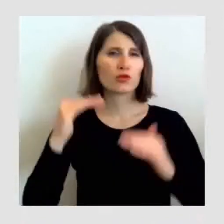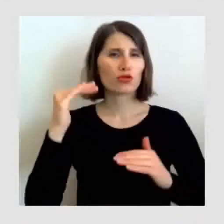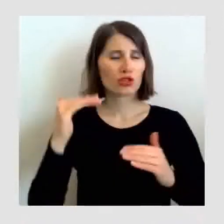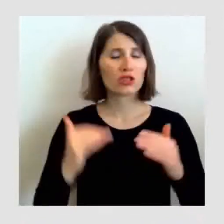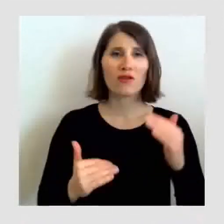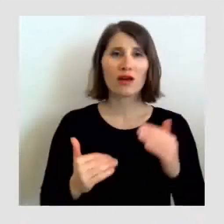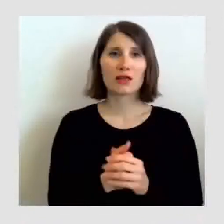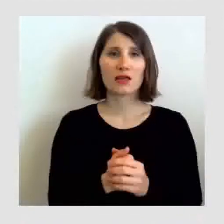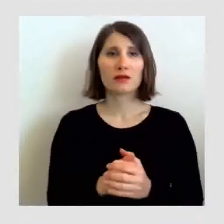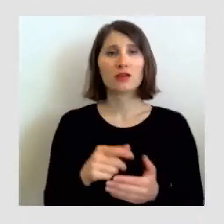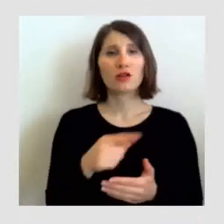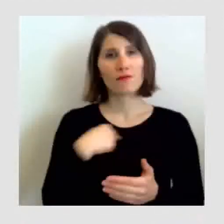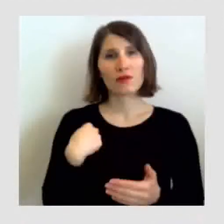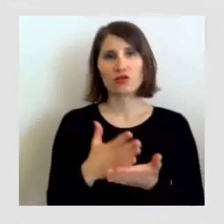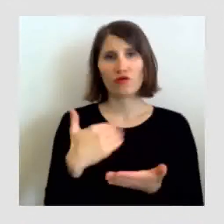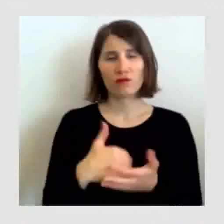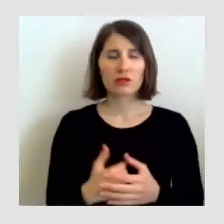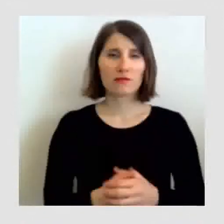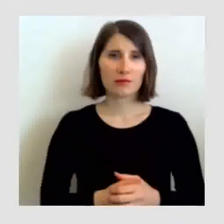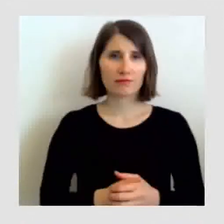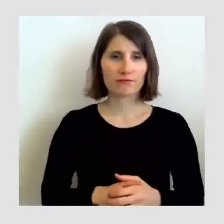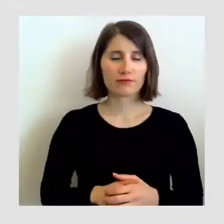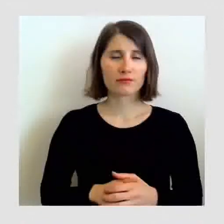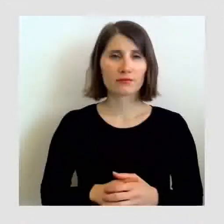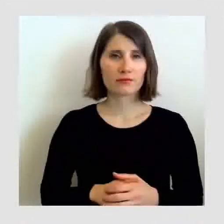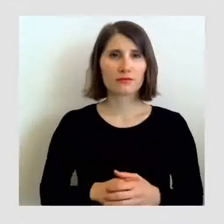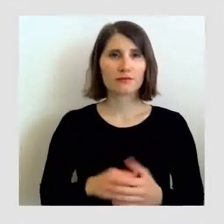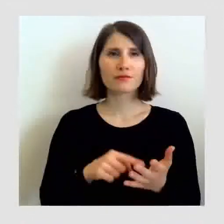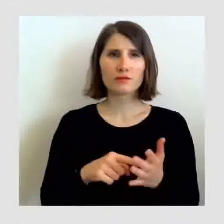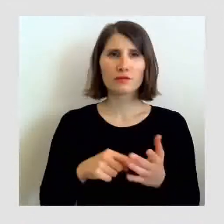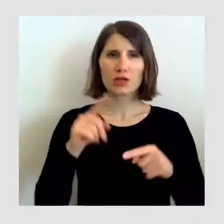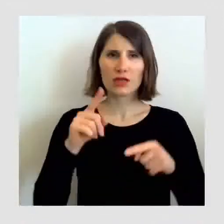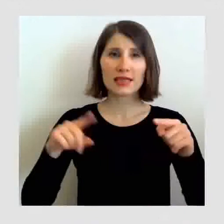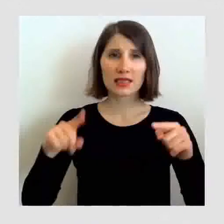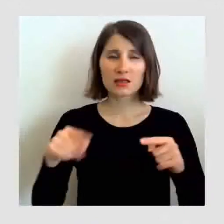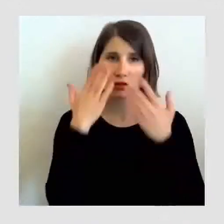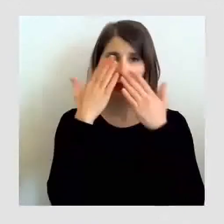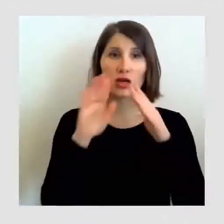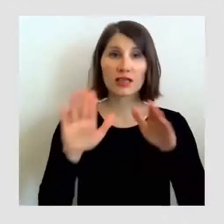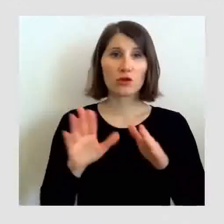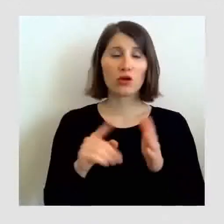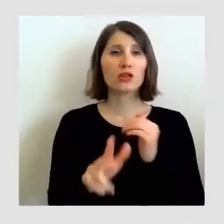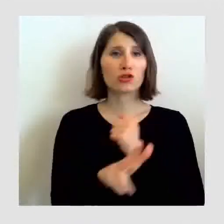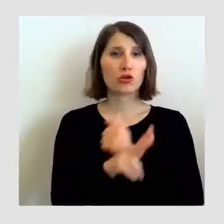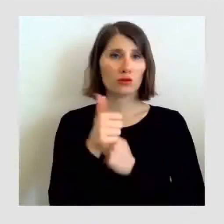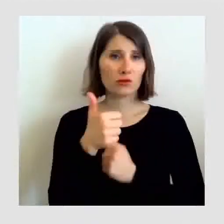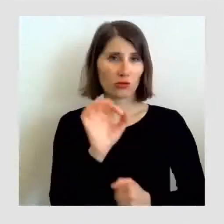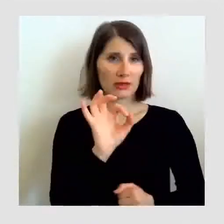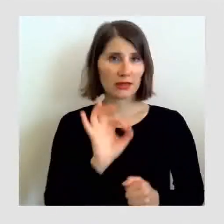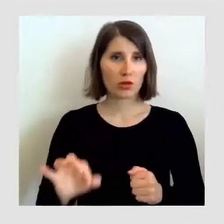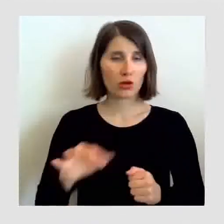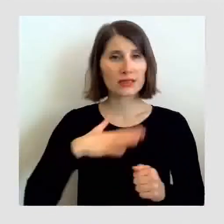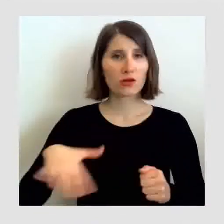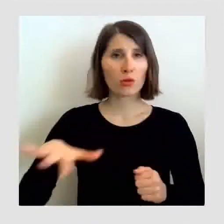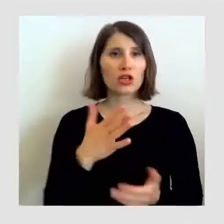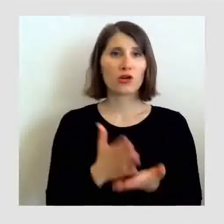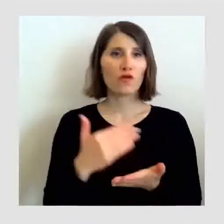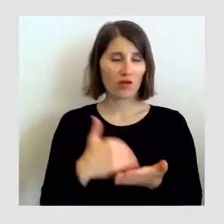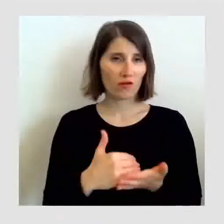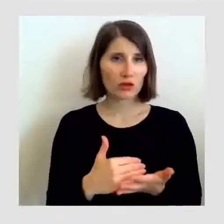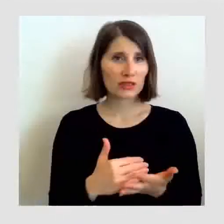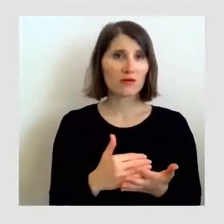zróżnicowanie wewnątrzregionalne w naszym regionie. Te statystyki też wskazują na to, iż 81% obszaru województwa